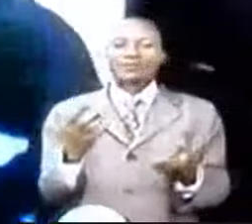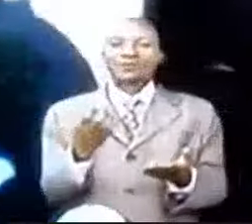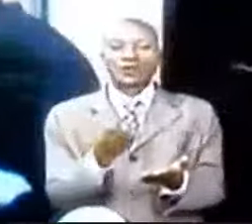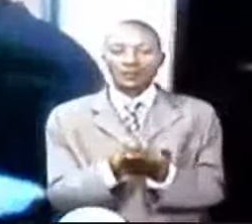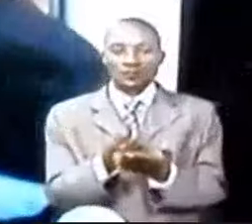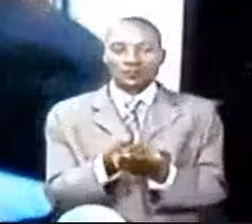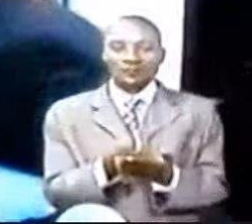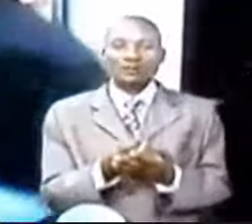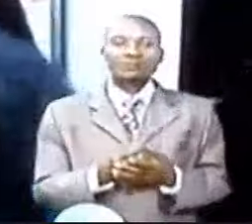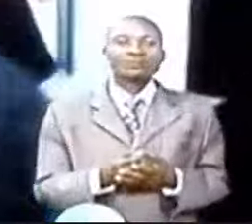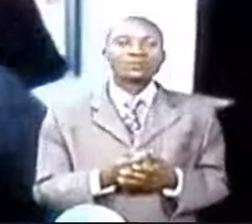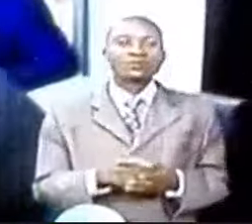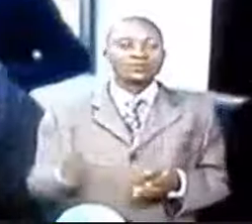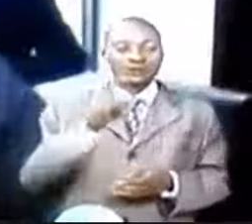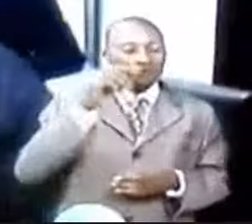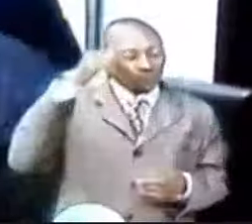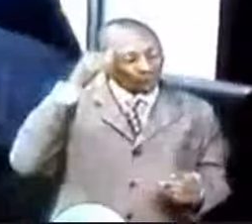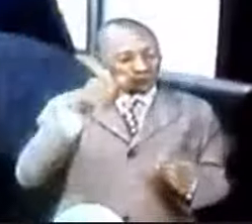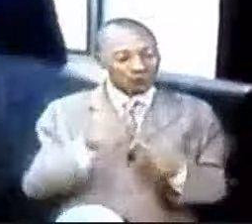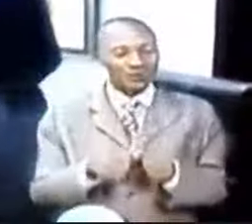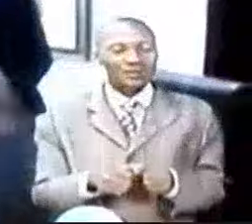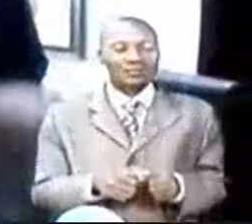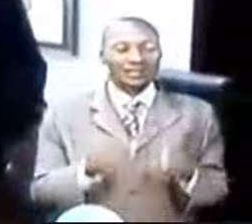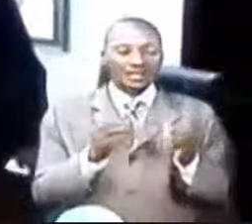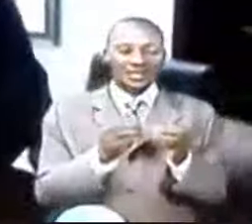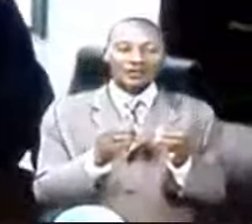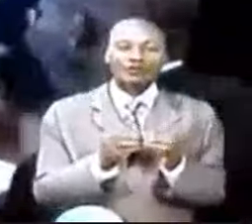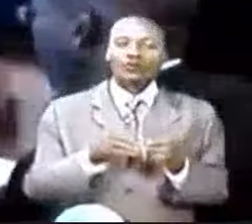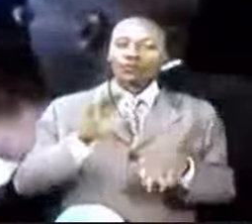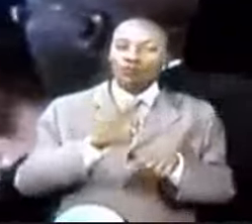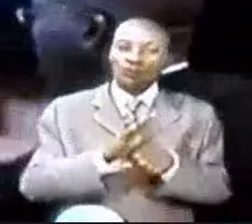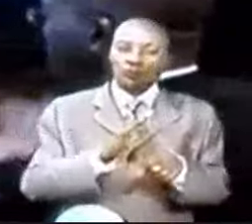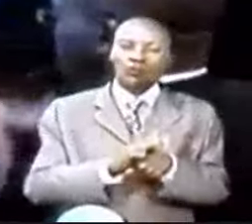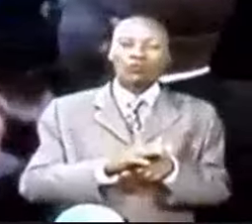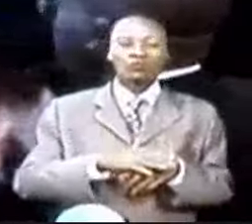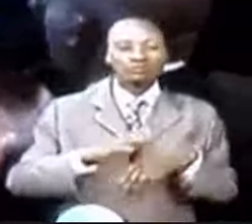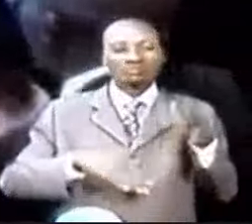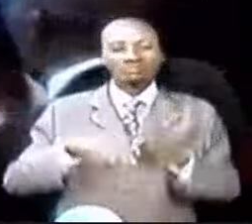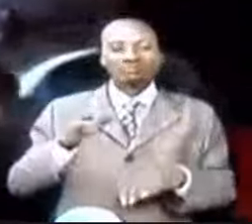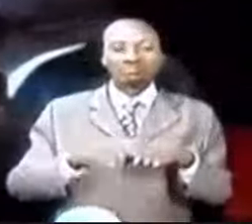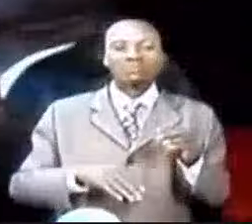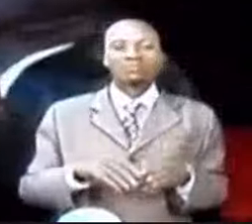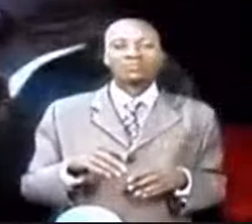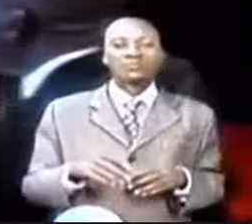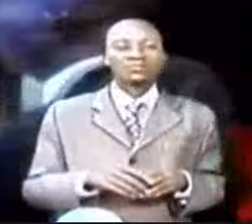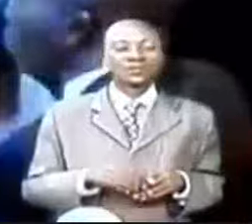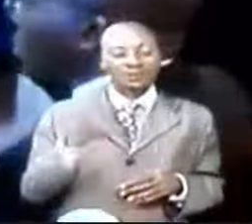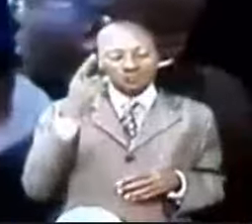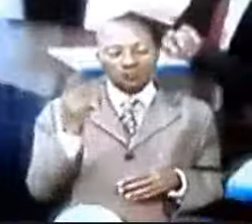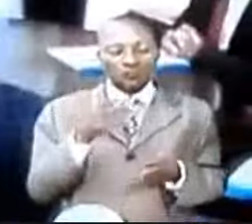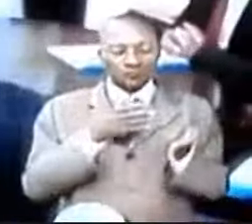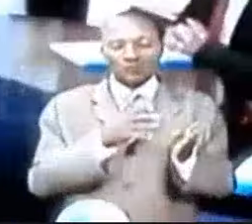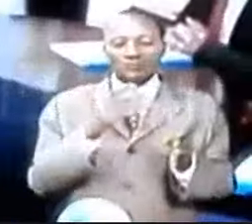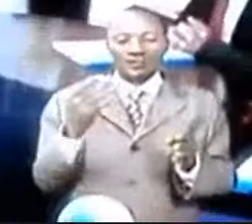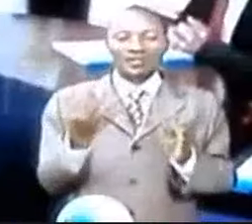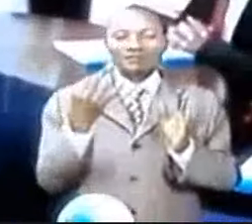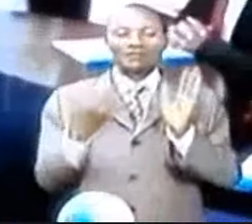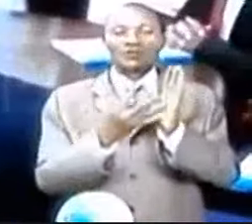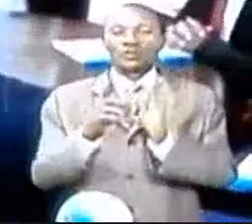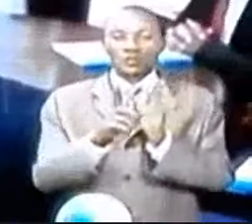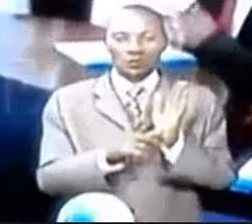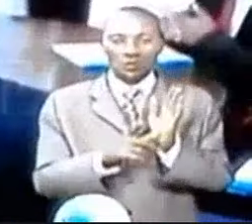économique. Il vous souviendra que les différentes réunions qui se sont tenues en marge de 28 mesures urgentes ont